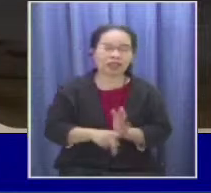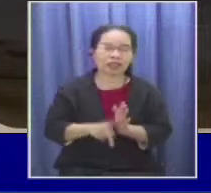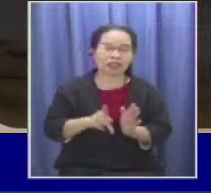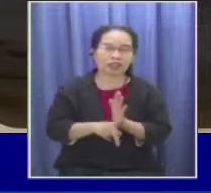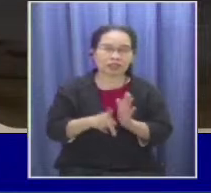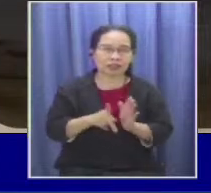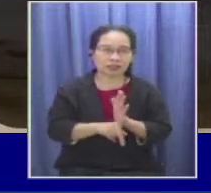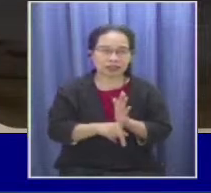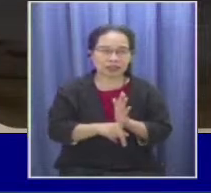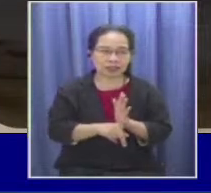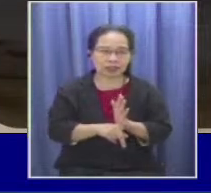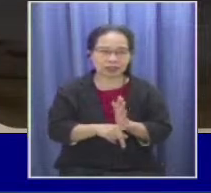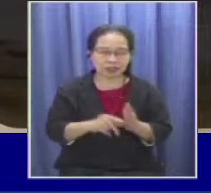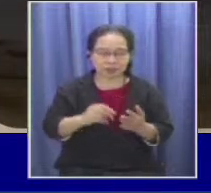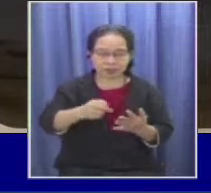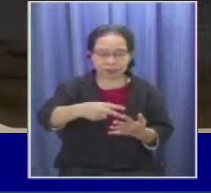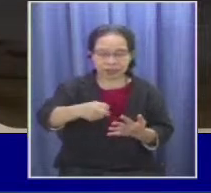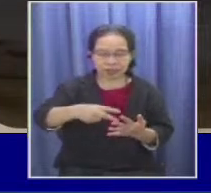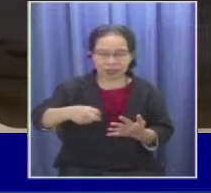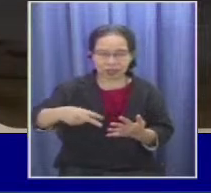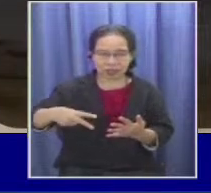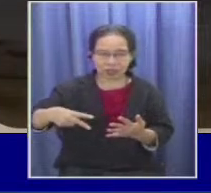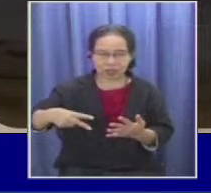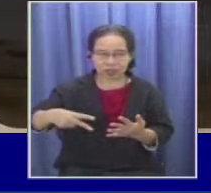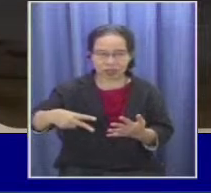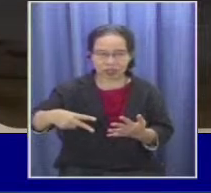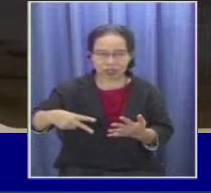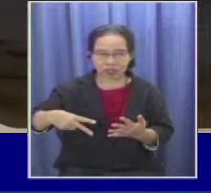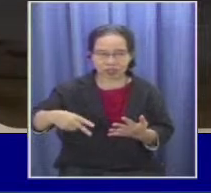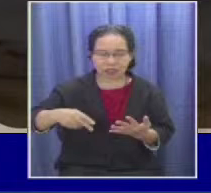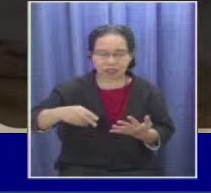mmɔne awudisɛm ayefasɛm